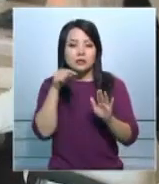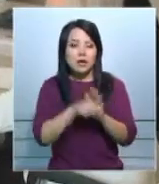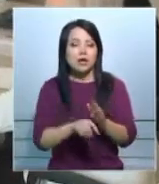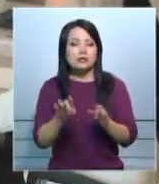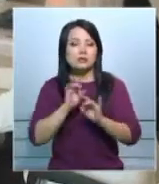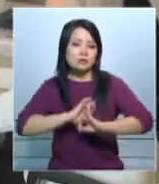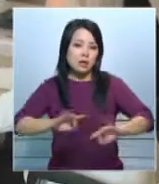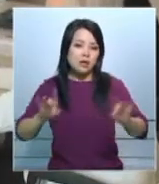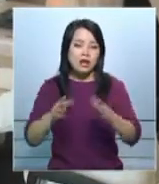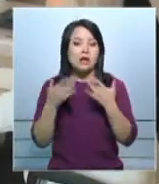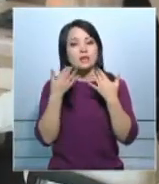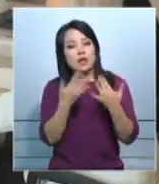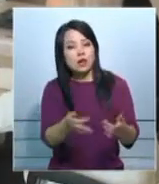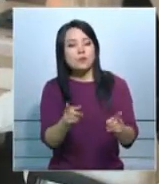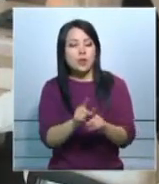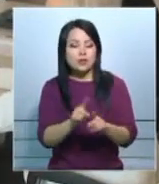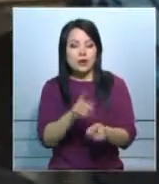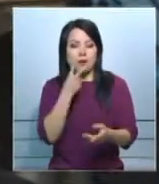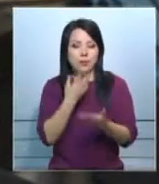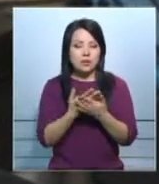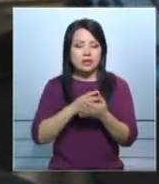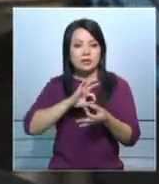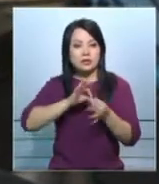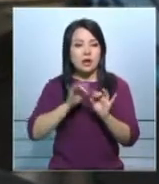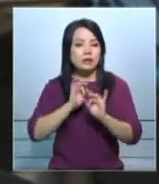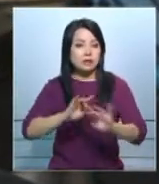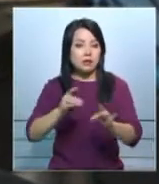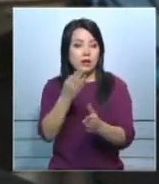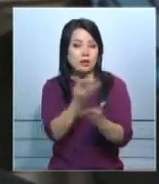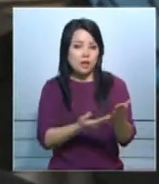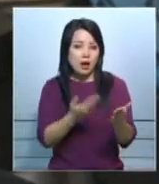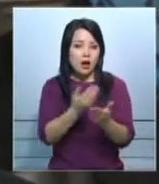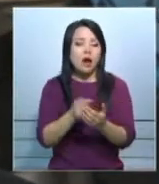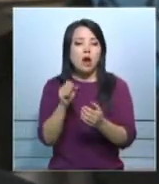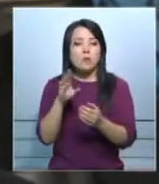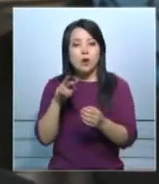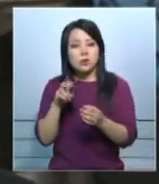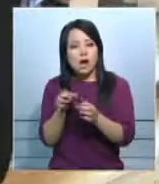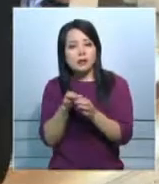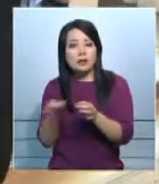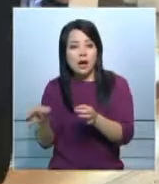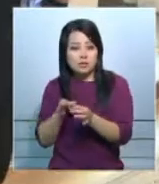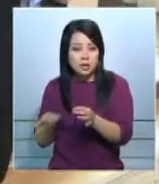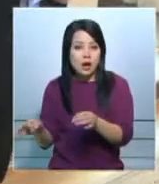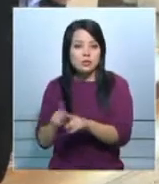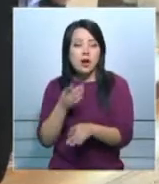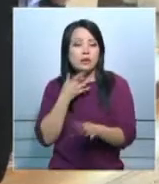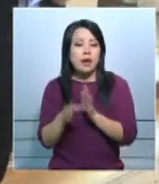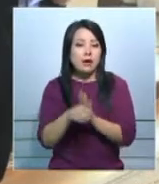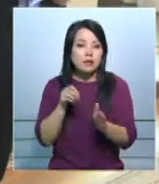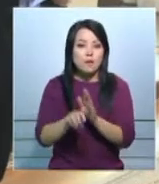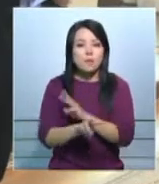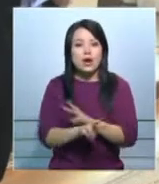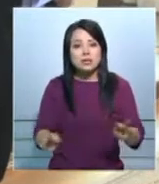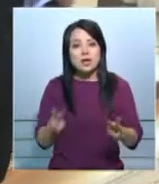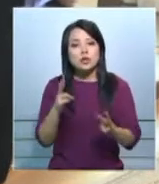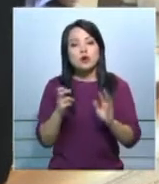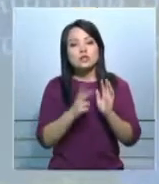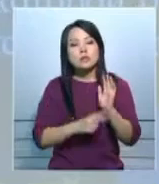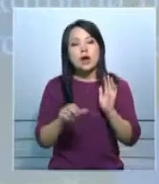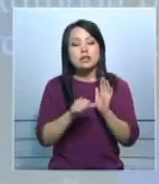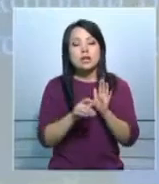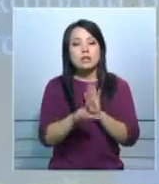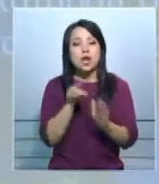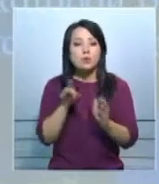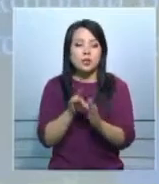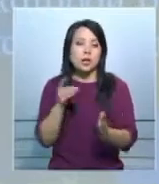түсіндіріп, олардан талап етілетін міндеттерді пысықтау. Айта кетсек, ақмолалықтар бұл сайлауда барлық деңгейдегі мәслихаттарға 276